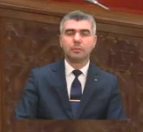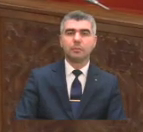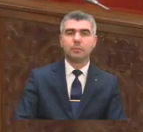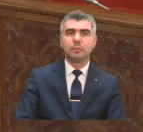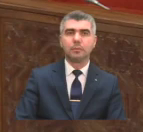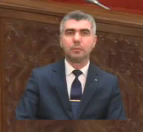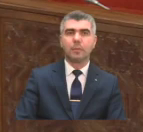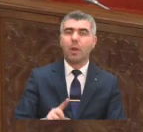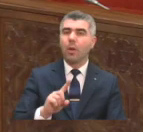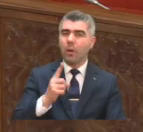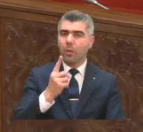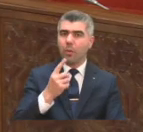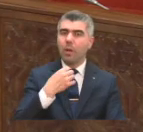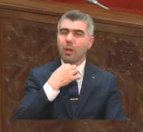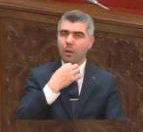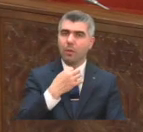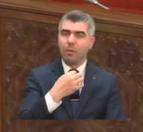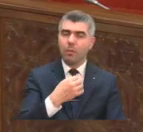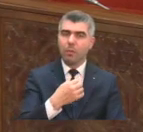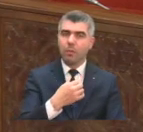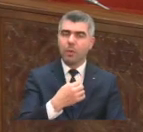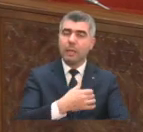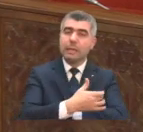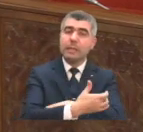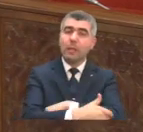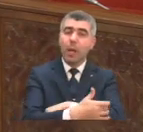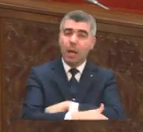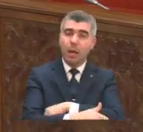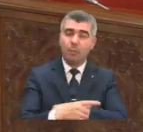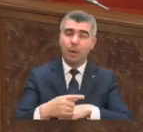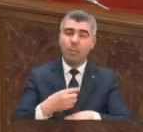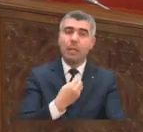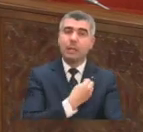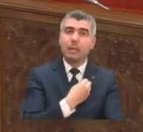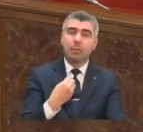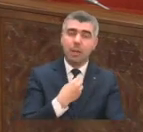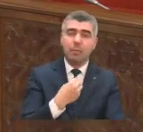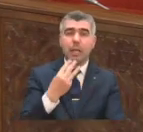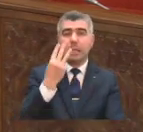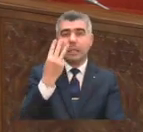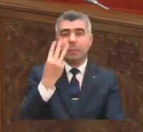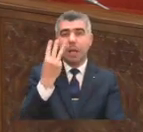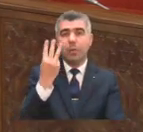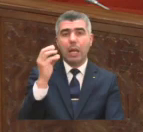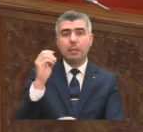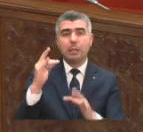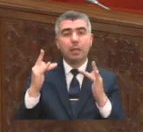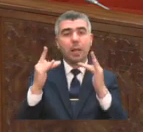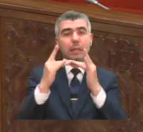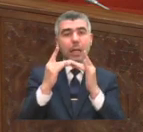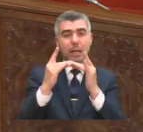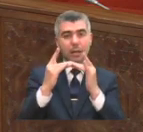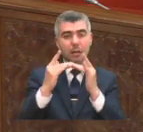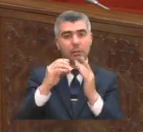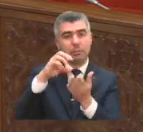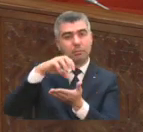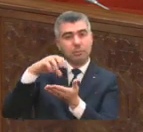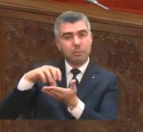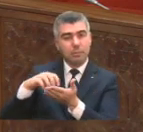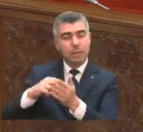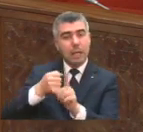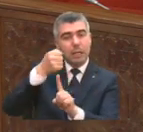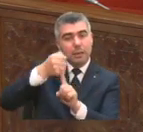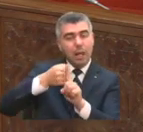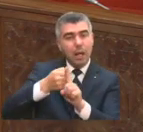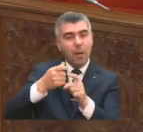اولا باش نتكلم لك على الصويره. الصويره المستشفى ديال الصويره 330 سرير، واللي كان في تصلح ودات التوسعه